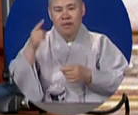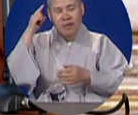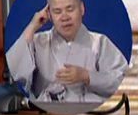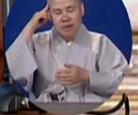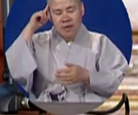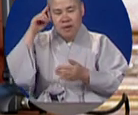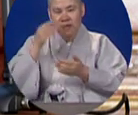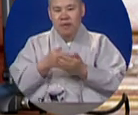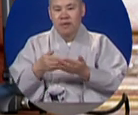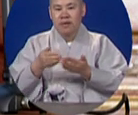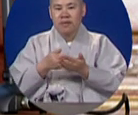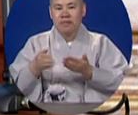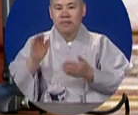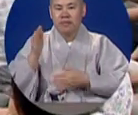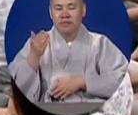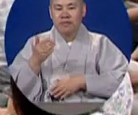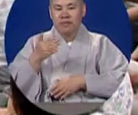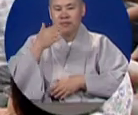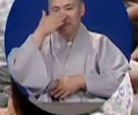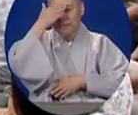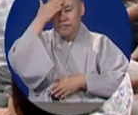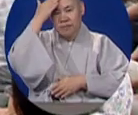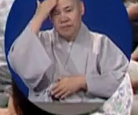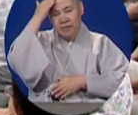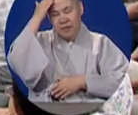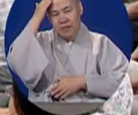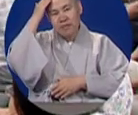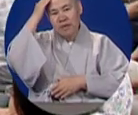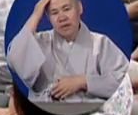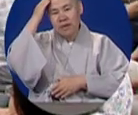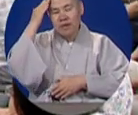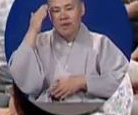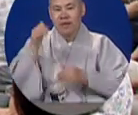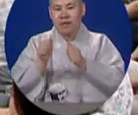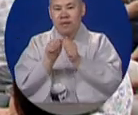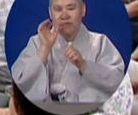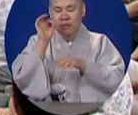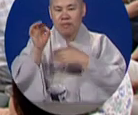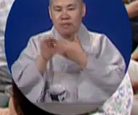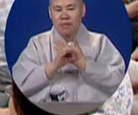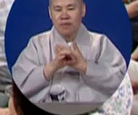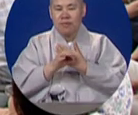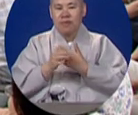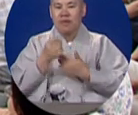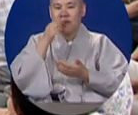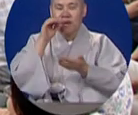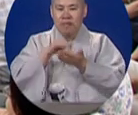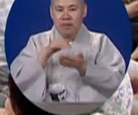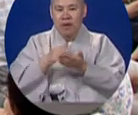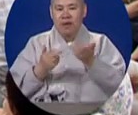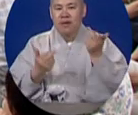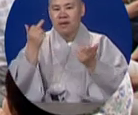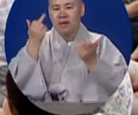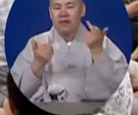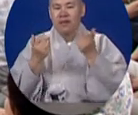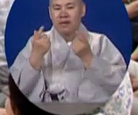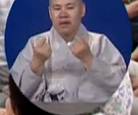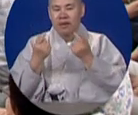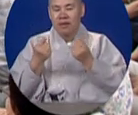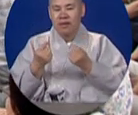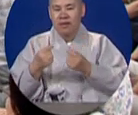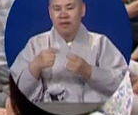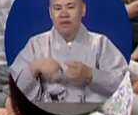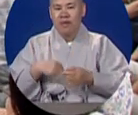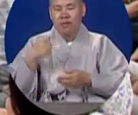대머리가 심하게 난 분을 보면 바위산 같다 이렇게